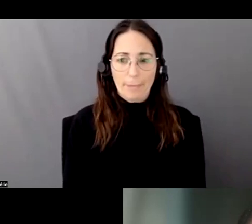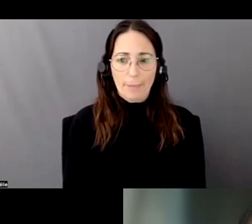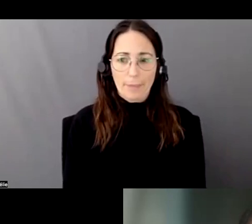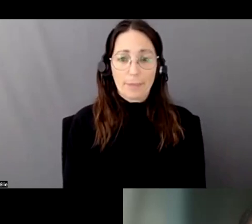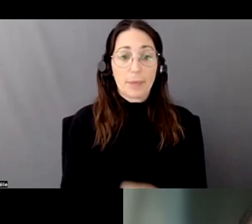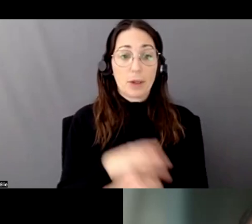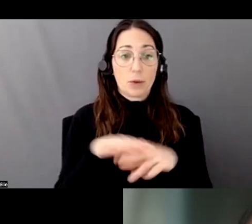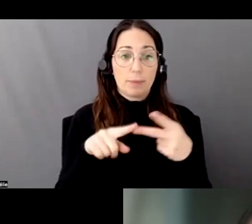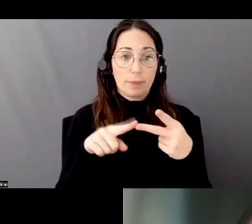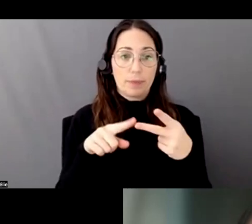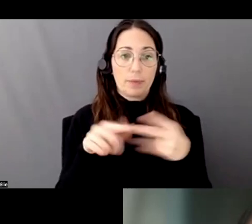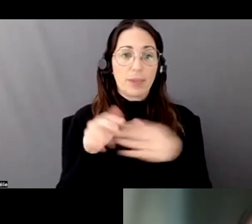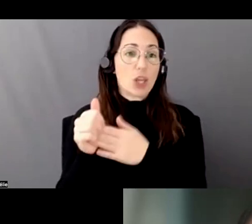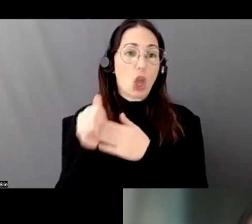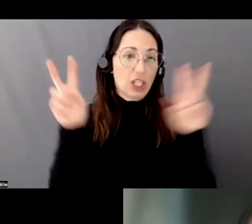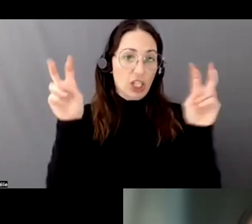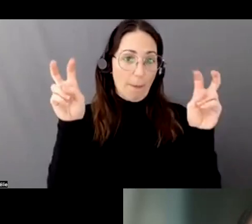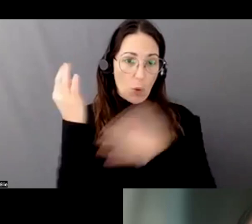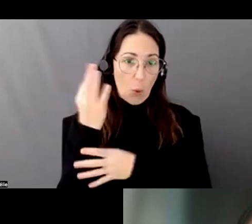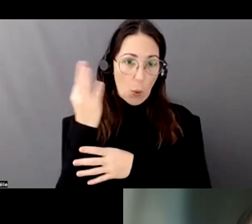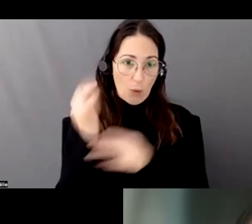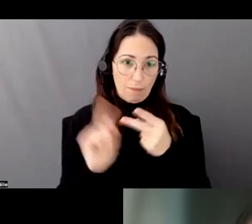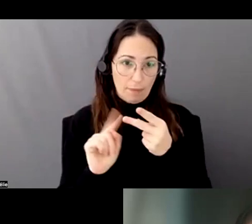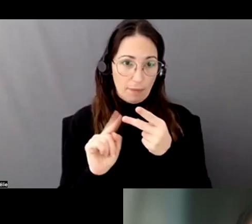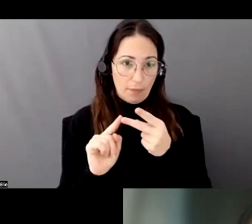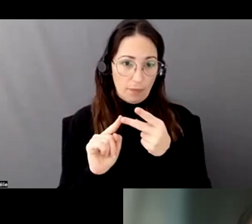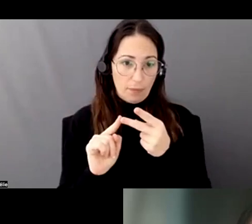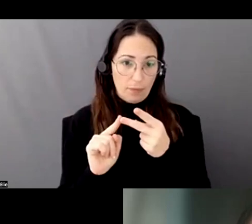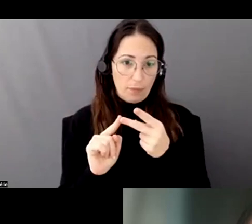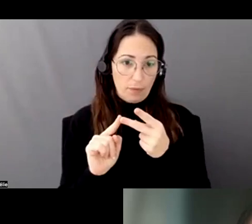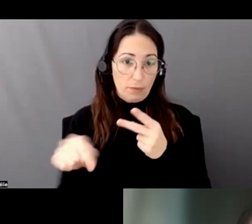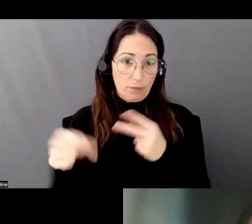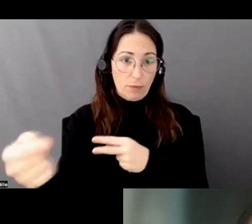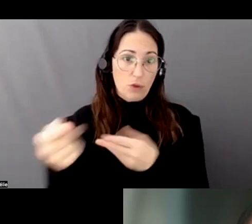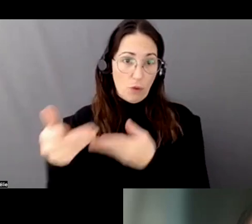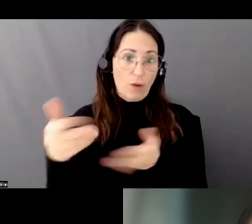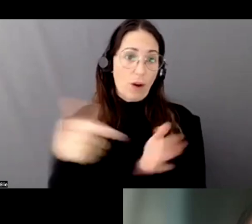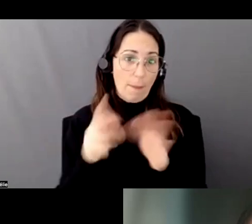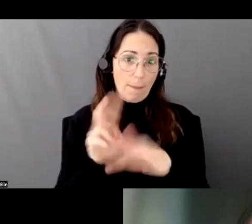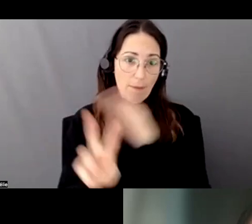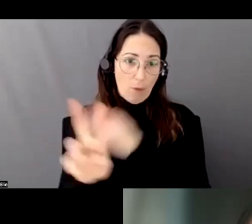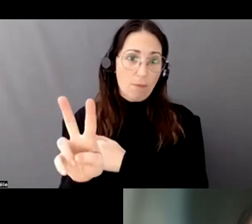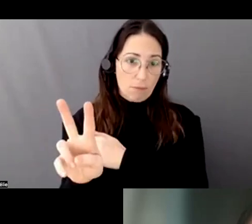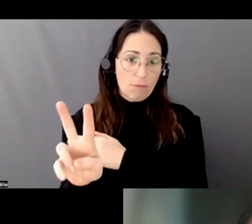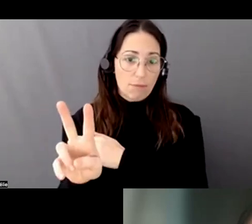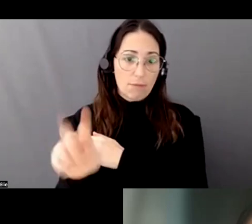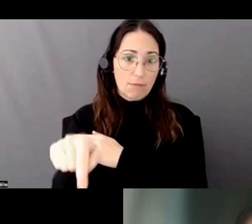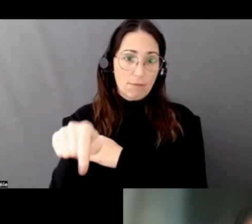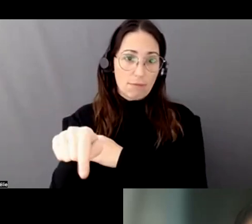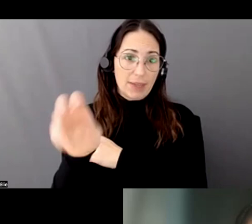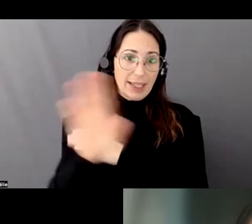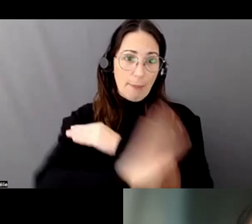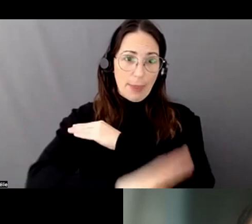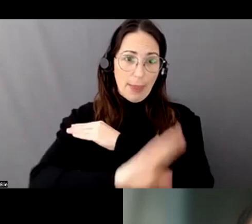Et pour le cours, pour le leadership, la prochaine offre est prévue pour le mois de